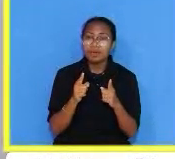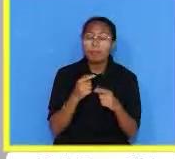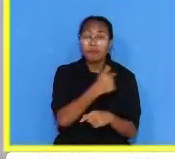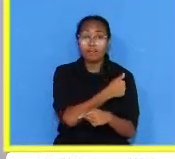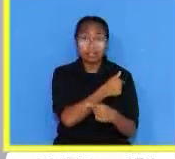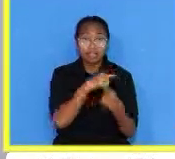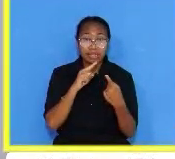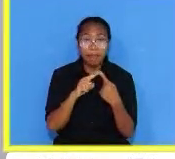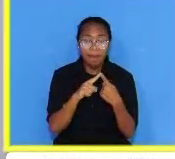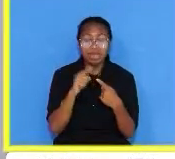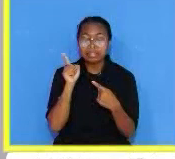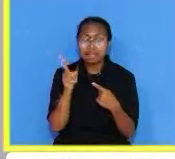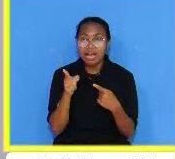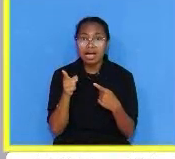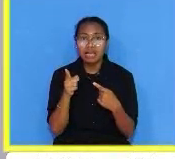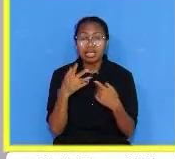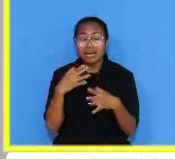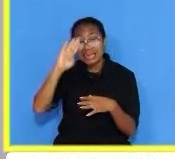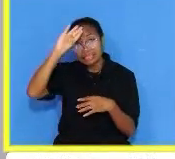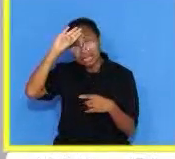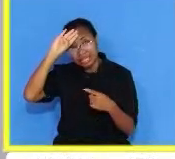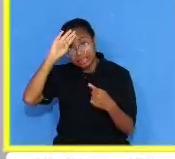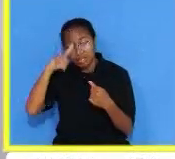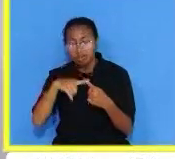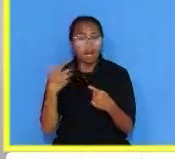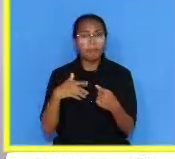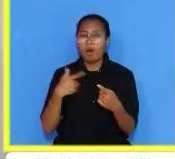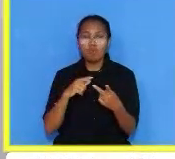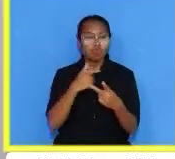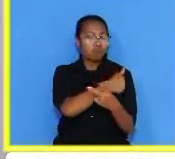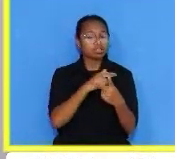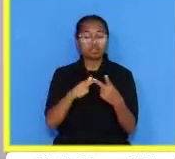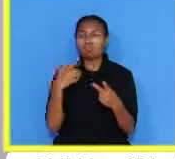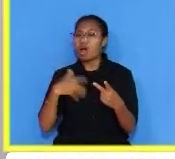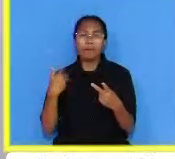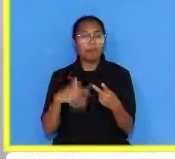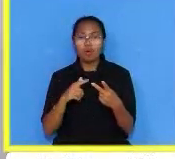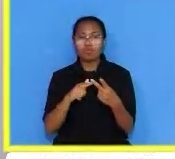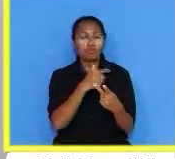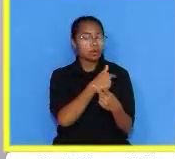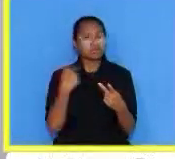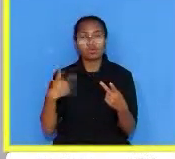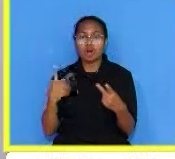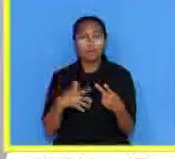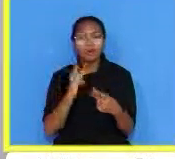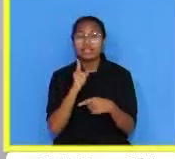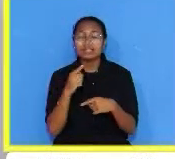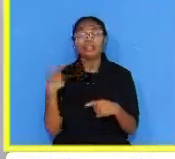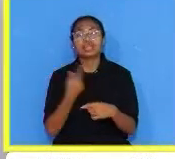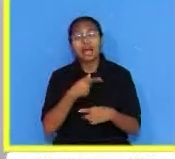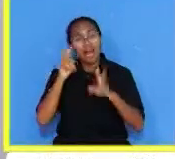vaksin pertama itu ada yang karena sakit mereka tidak mau lanjut lagi ke vaksin kedua. Jadi kita